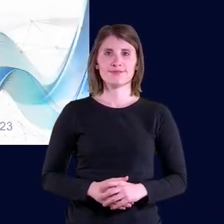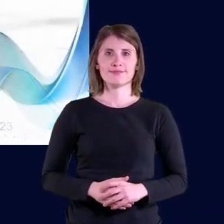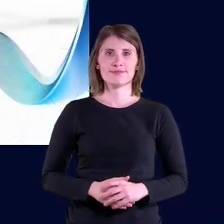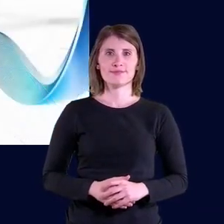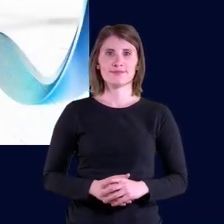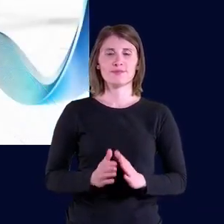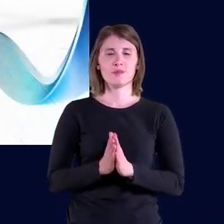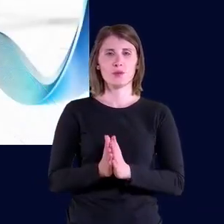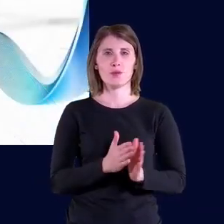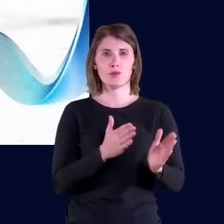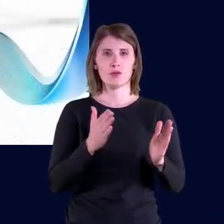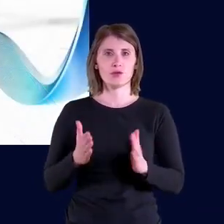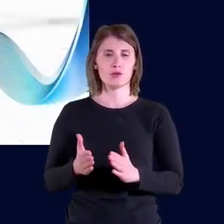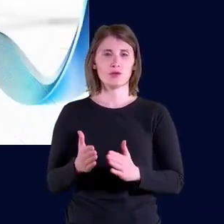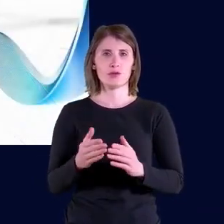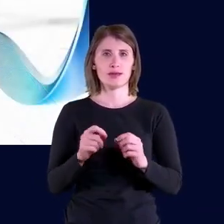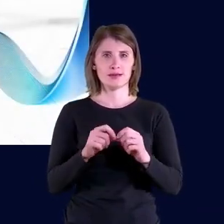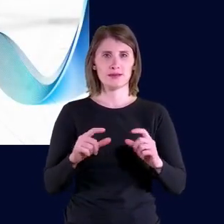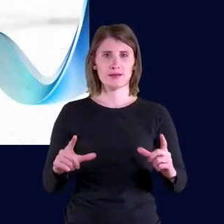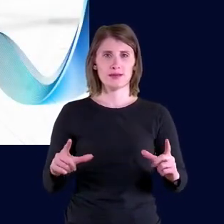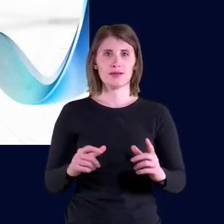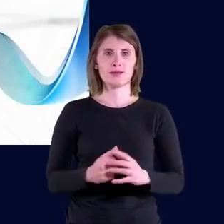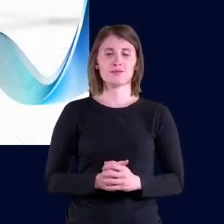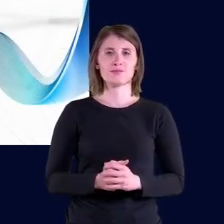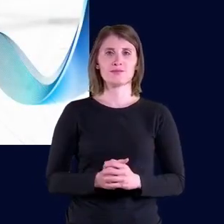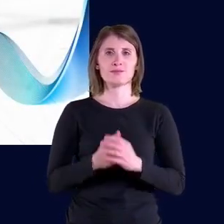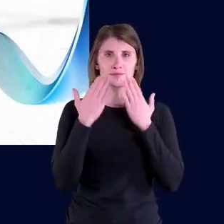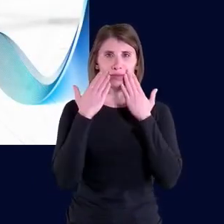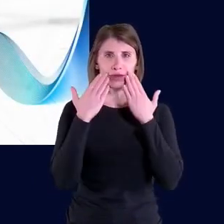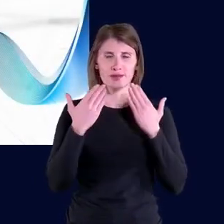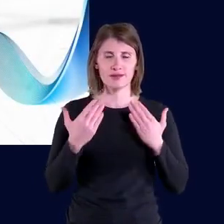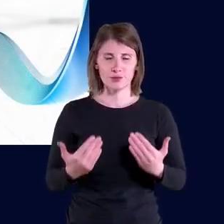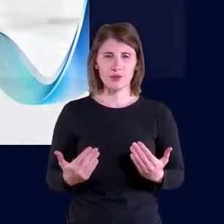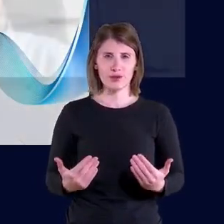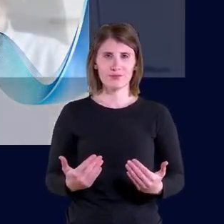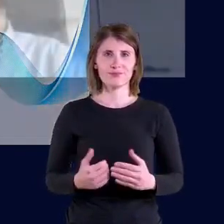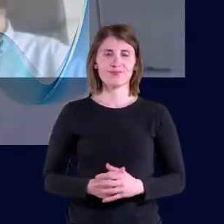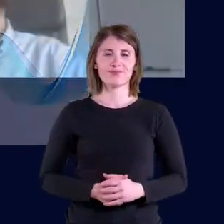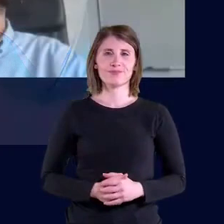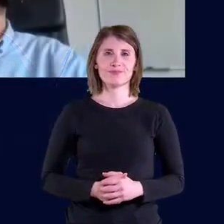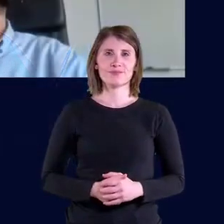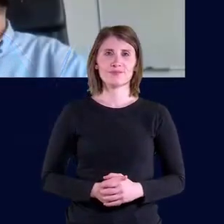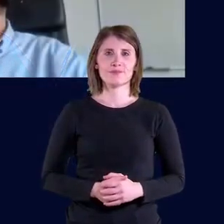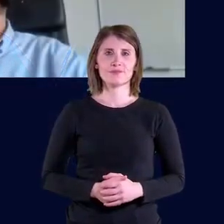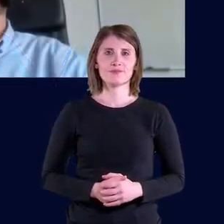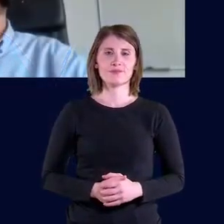Poproszę kolejce I dziękuję za uwagę